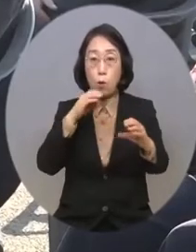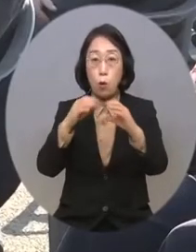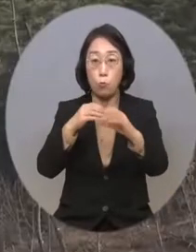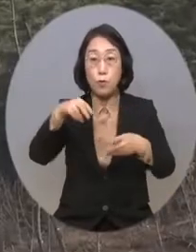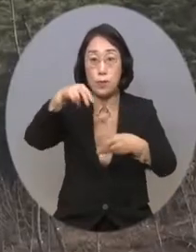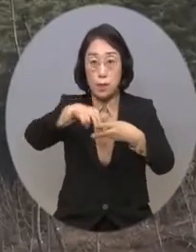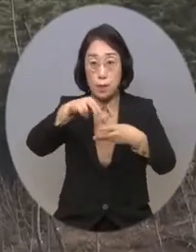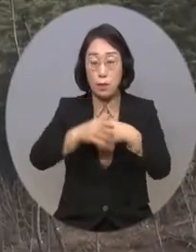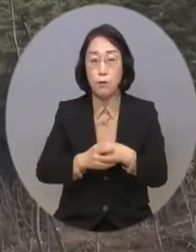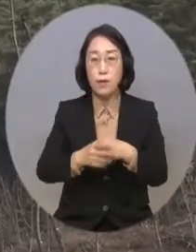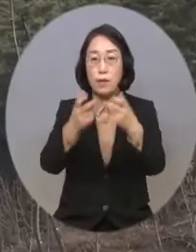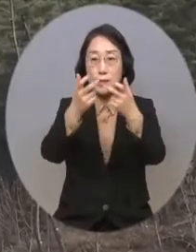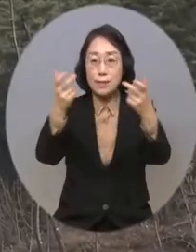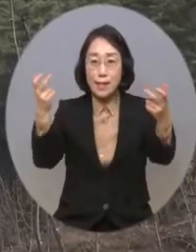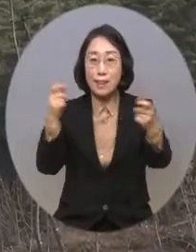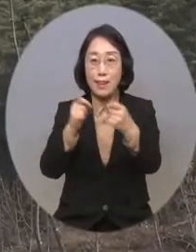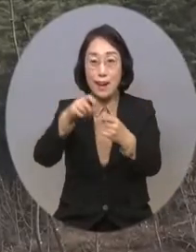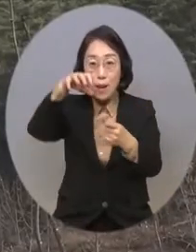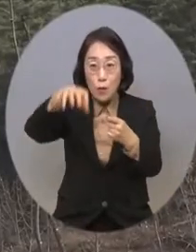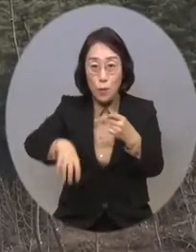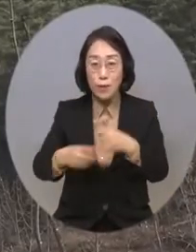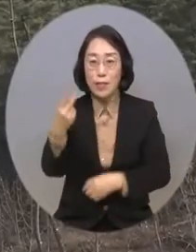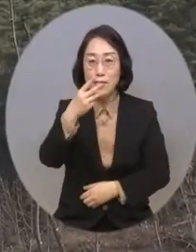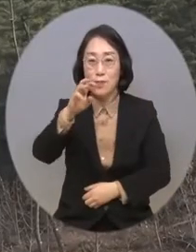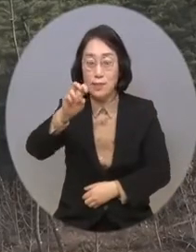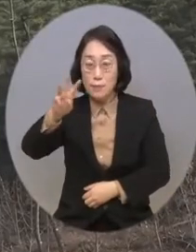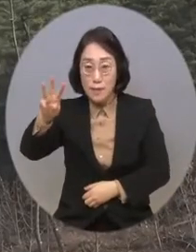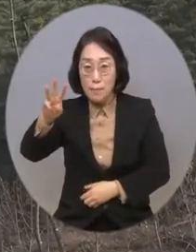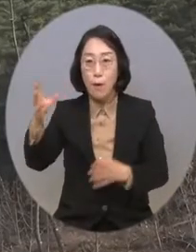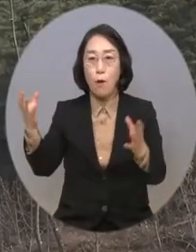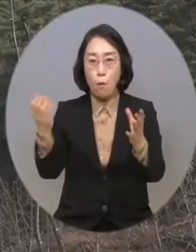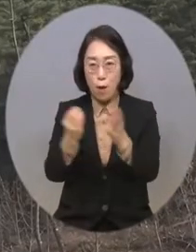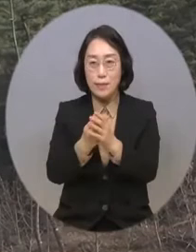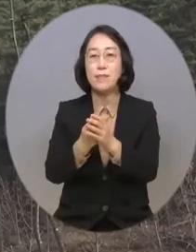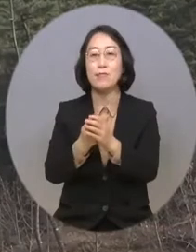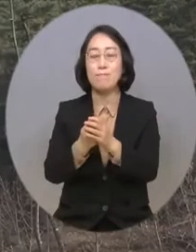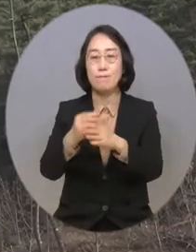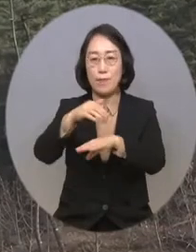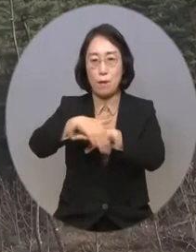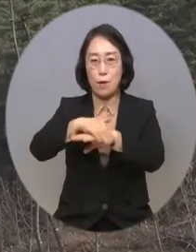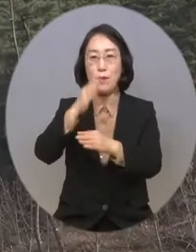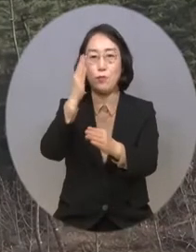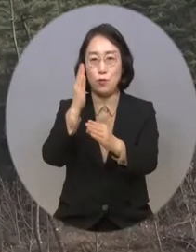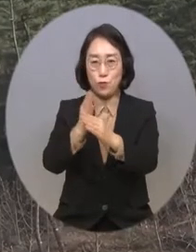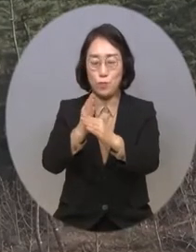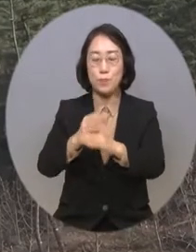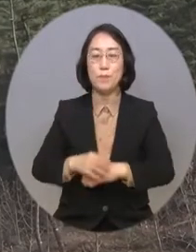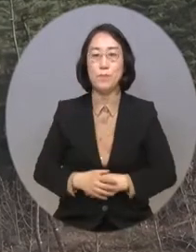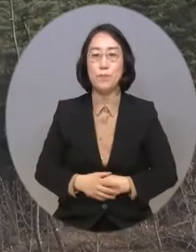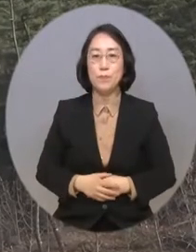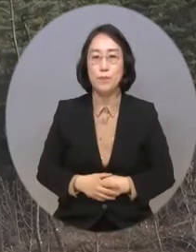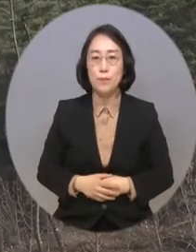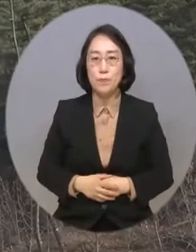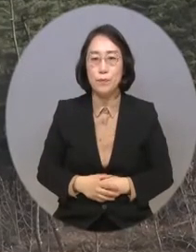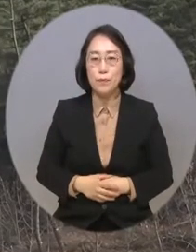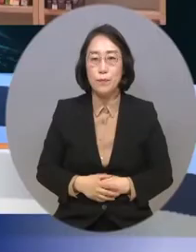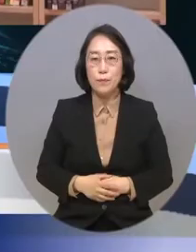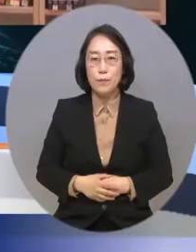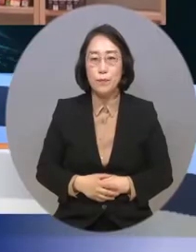상징인 백화산 자락에 2023년 5월 완공될 예정입니다. 복지TV 뉴스